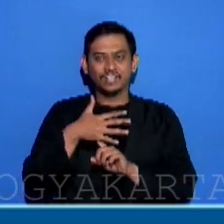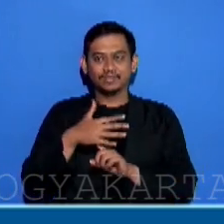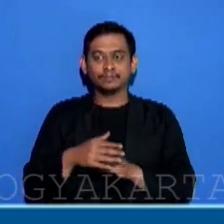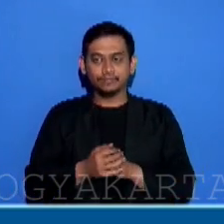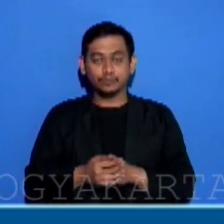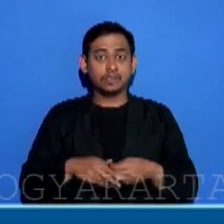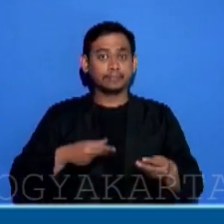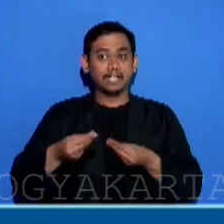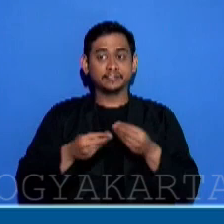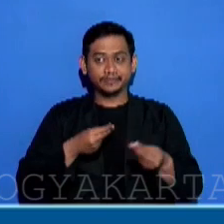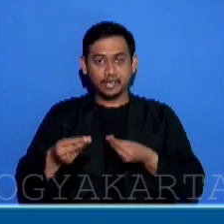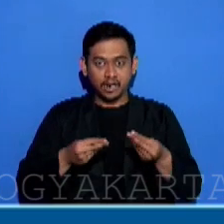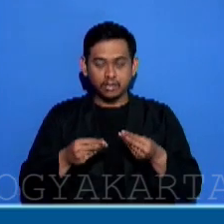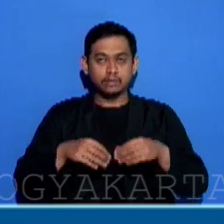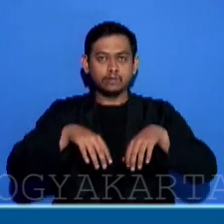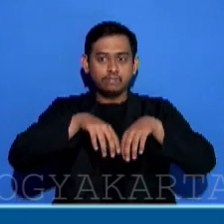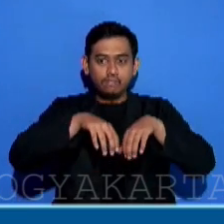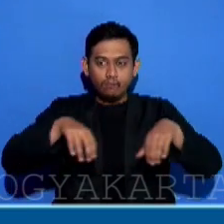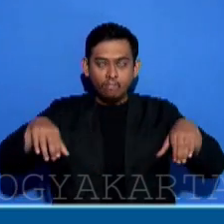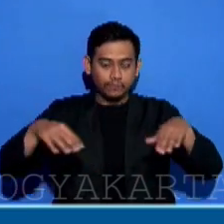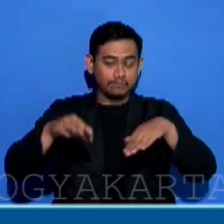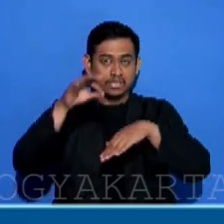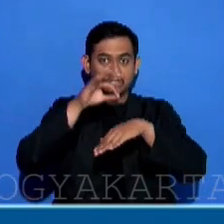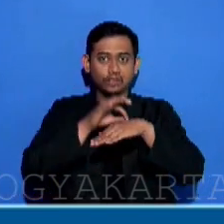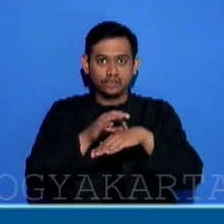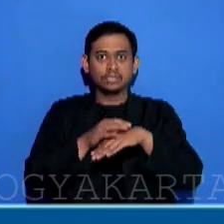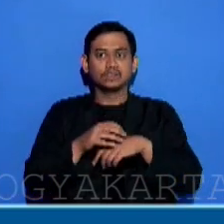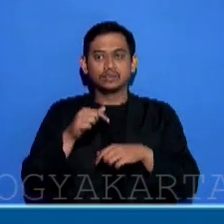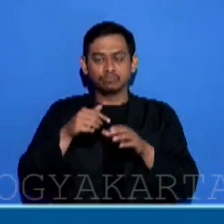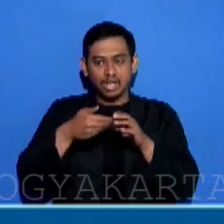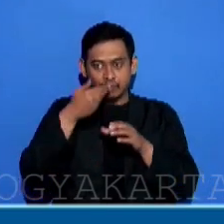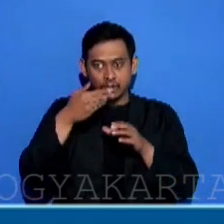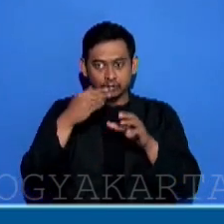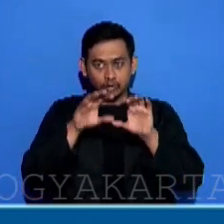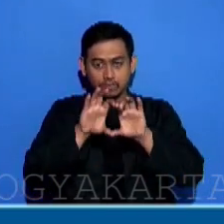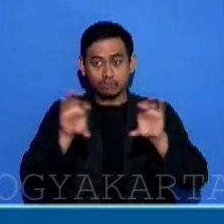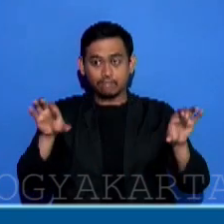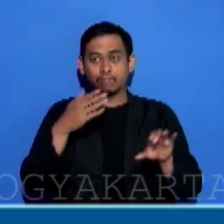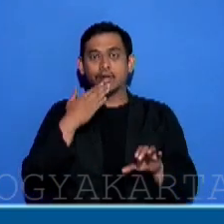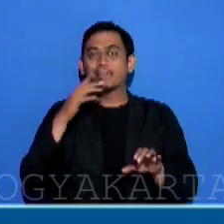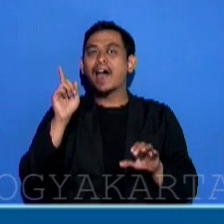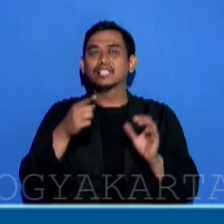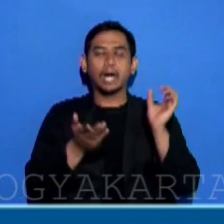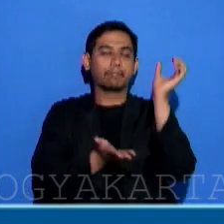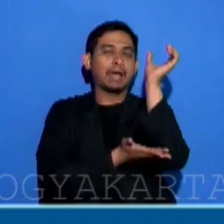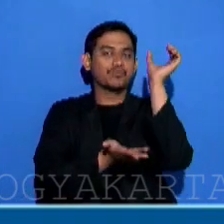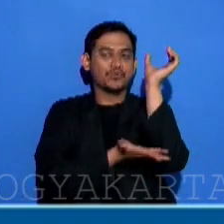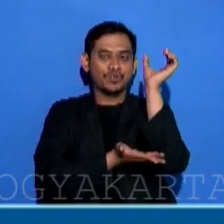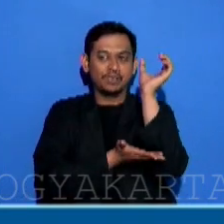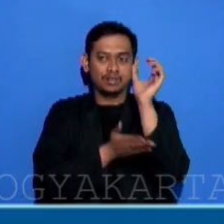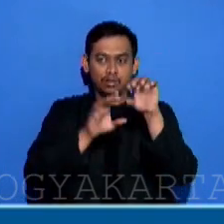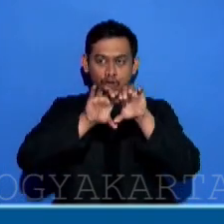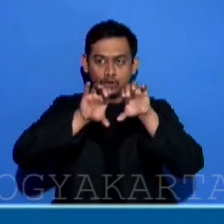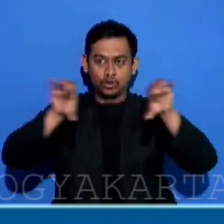usahaeng men namung katindaken Kani praso omahanceng namungaken kokaning ingkang dipunleen in